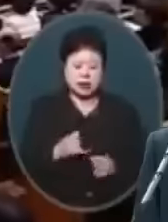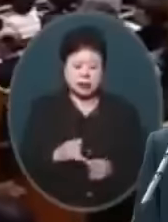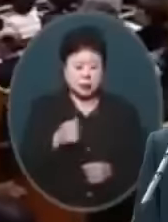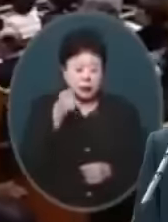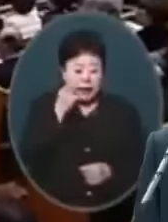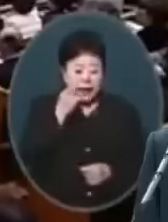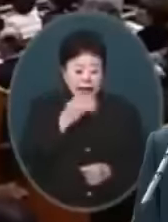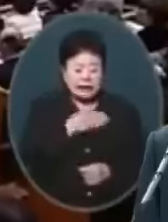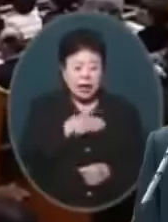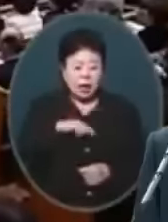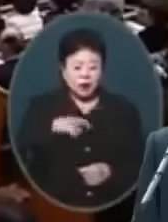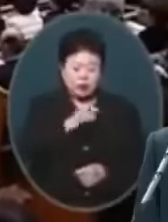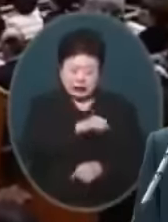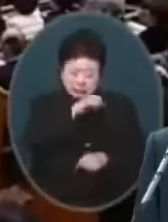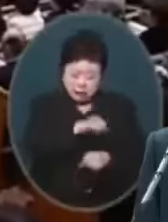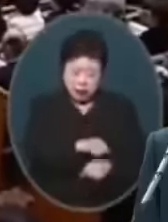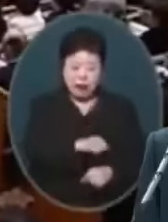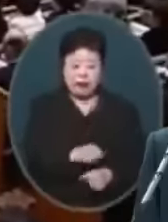생각한다.